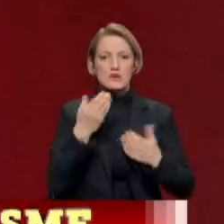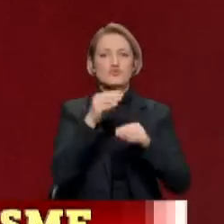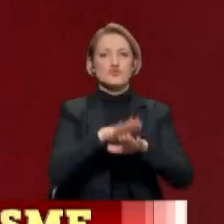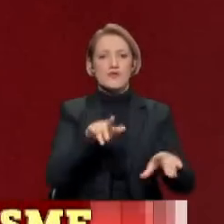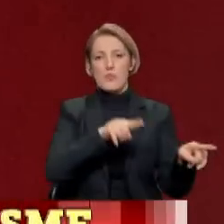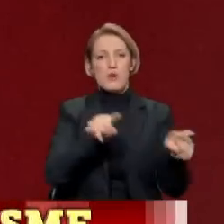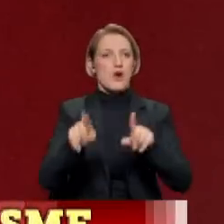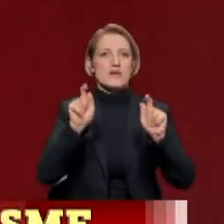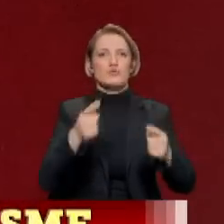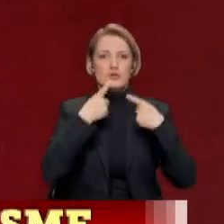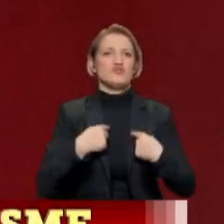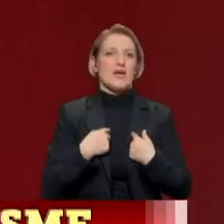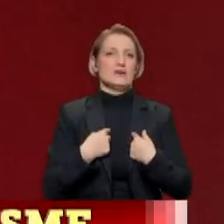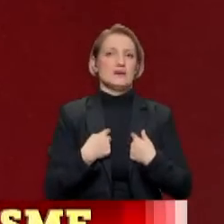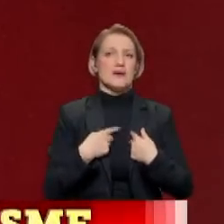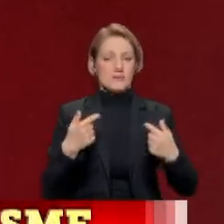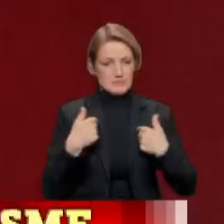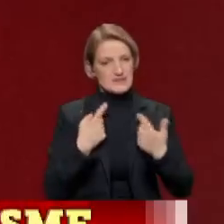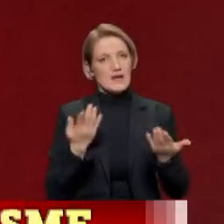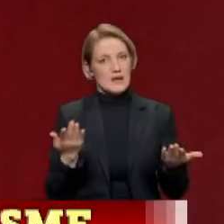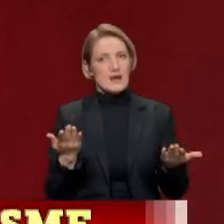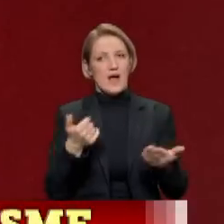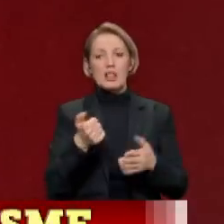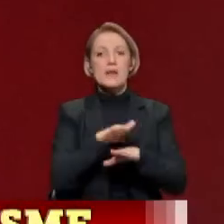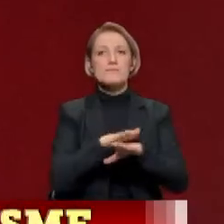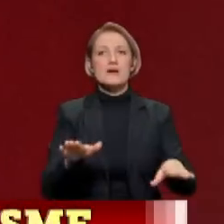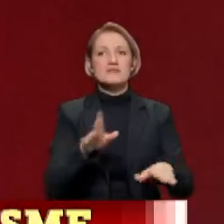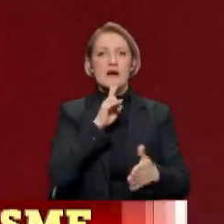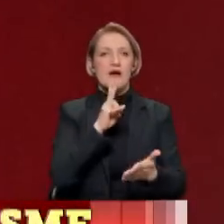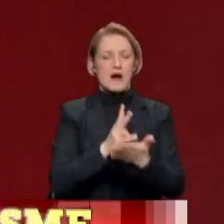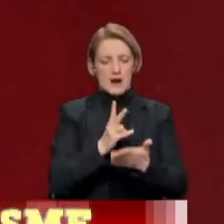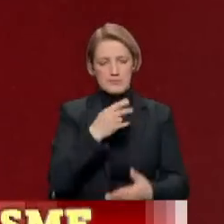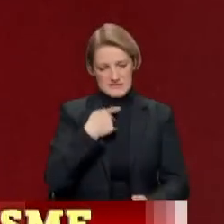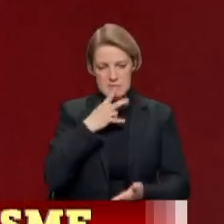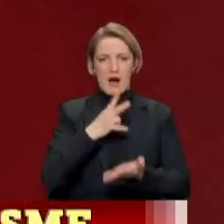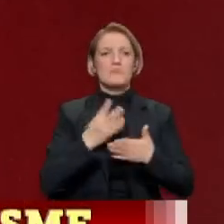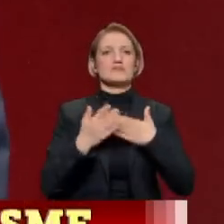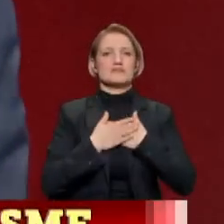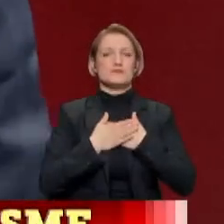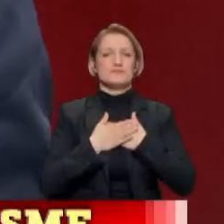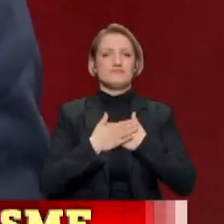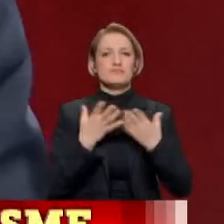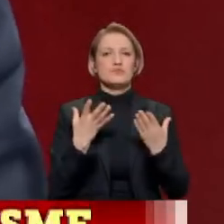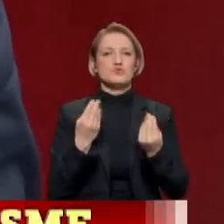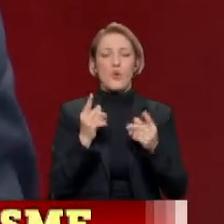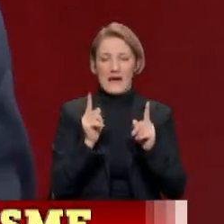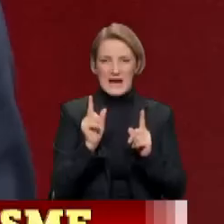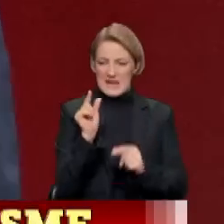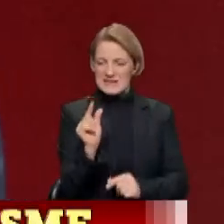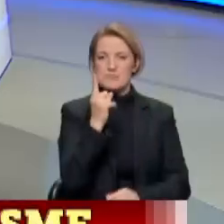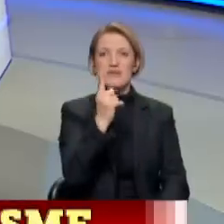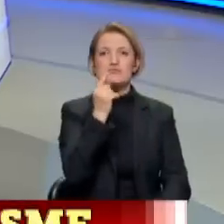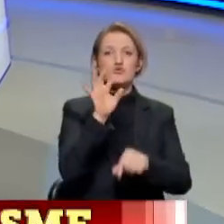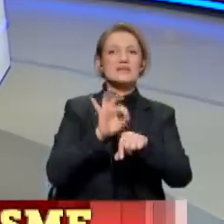çocuklar böyle yapıyoruz. Bize diyecek ki altılı masanın iradesi bizim irademizdir. Efendim çok az kaldı,